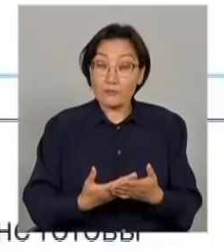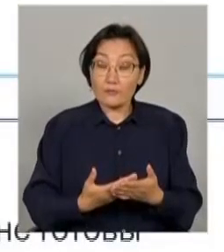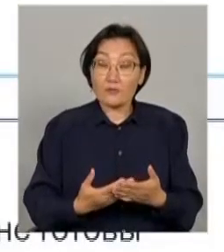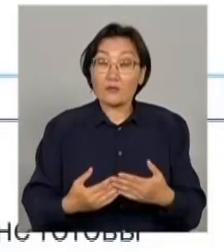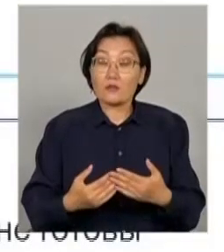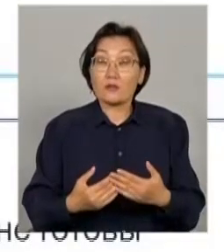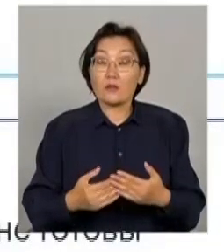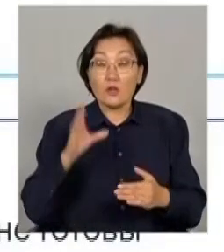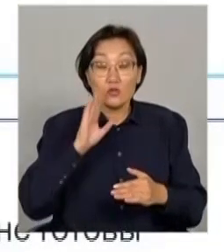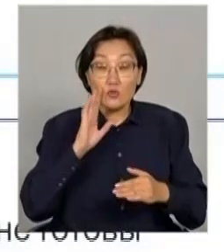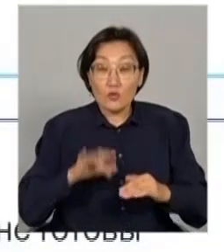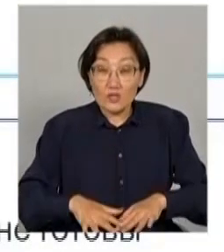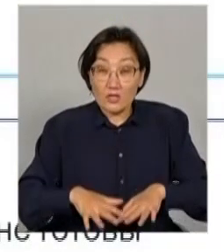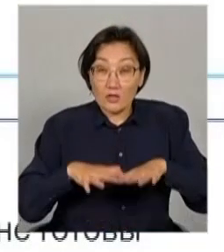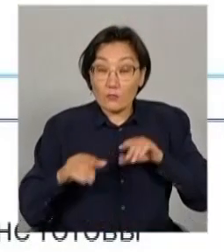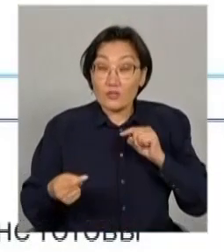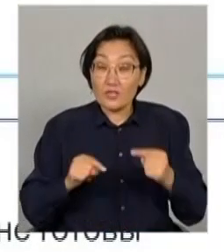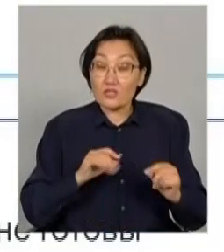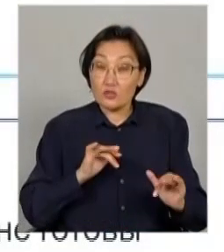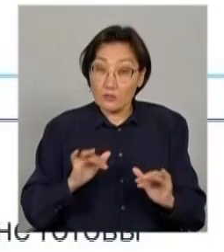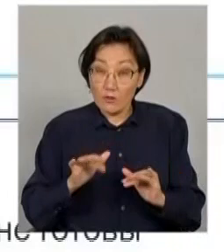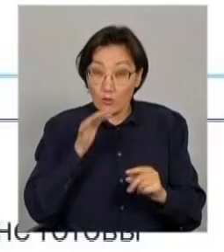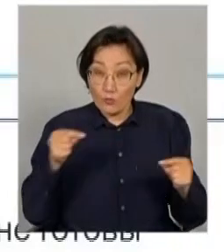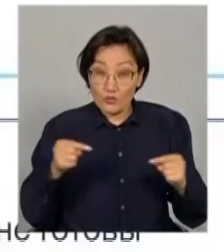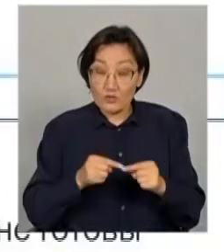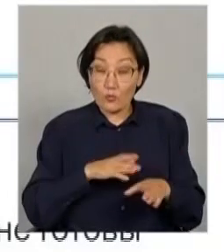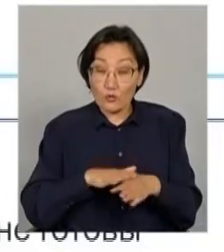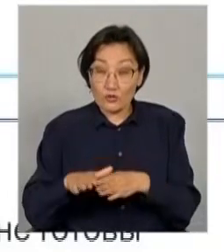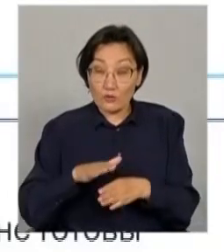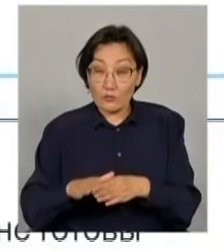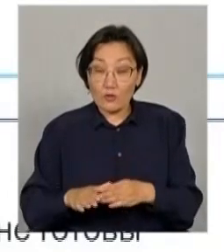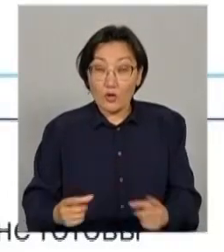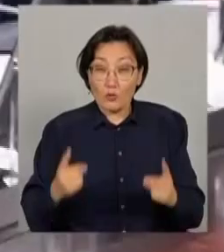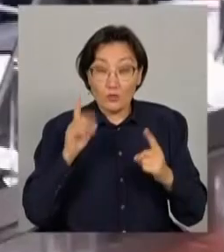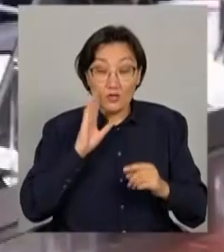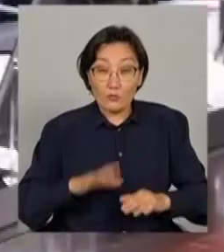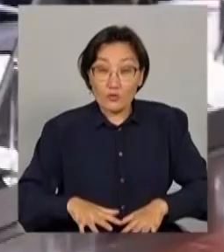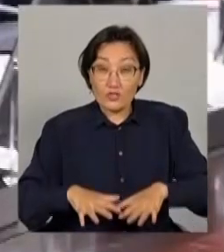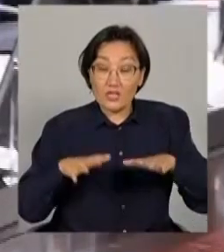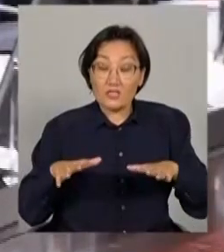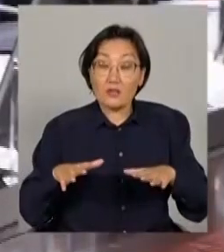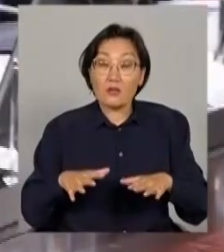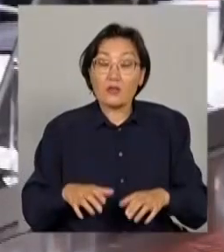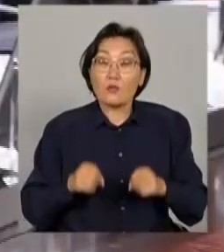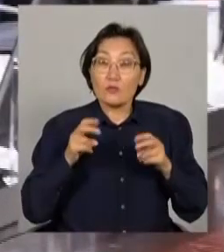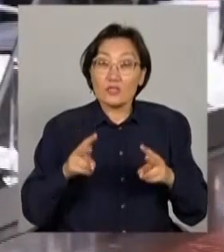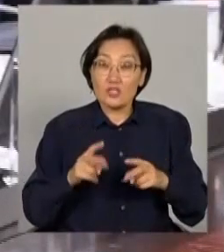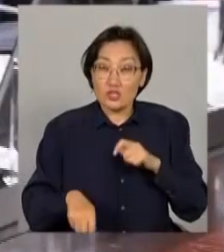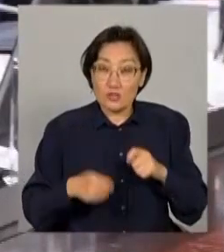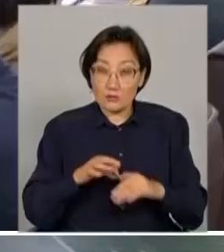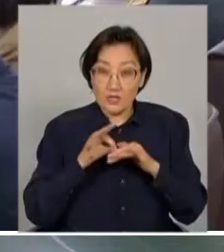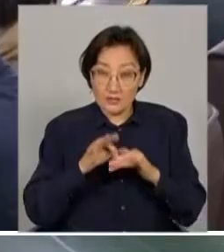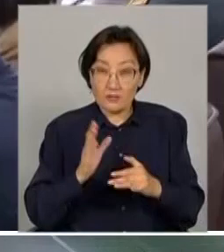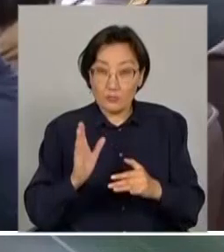қарастырылған су тасқындарына қарсы іс-шараларды уақытында орындамау үлкен су тасқынына салдарына және шығындарға